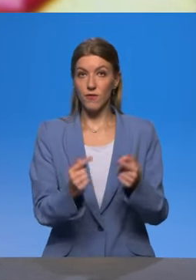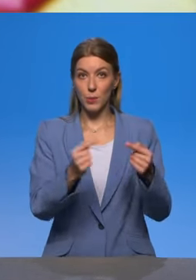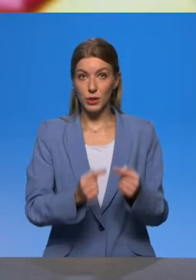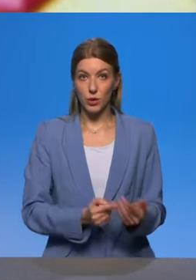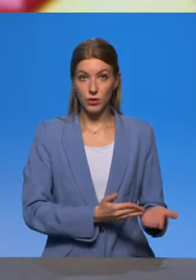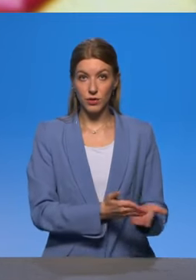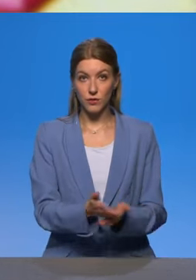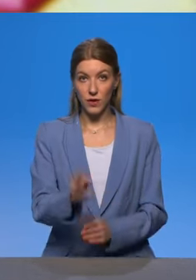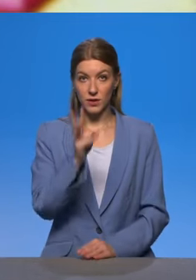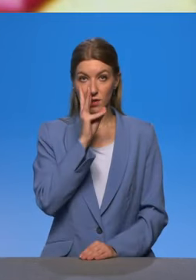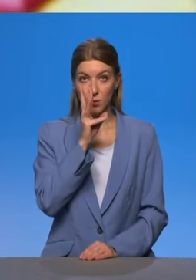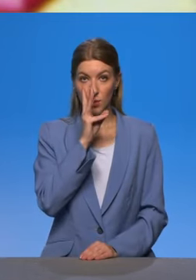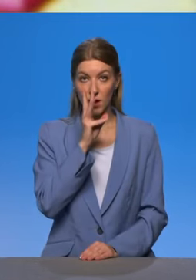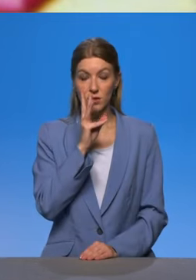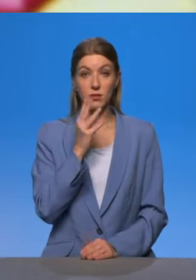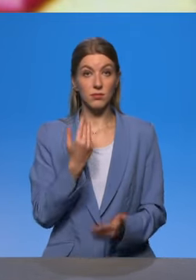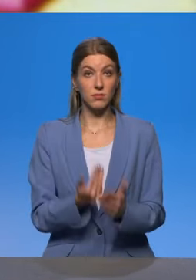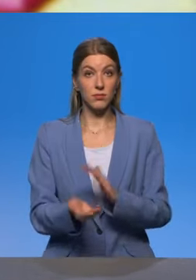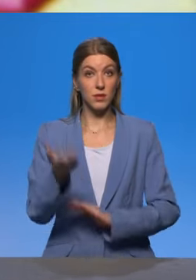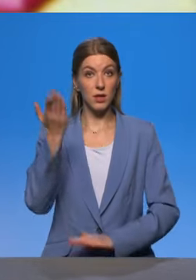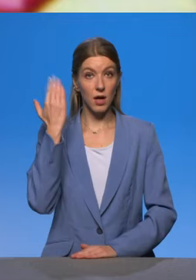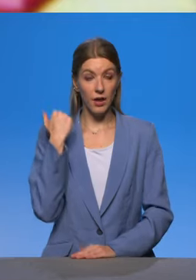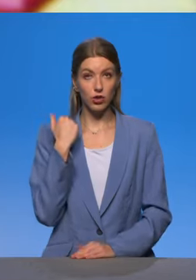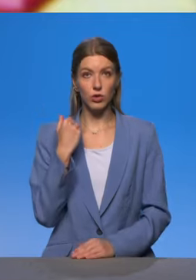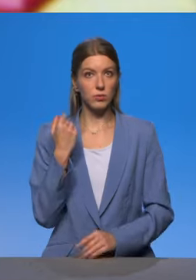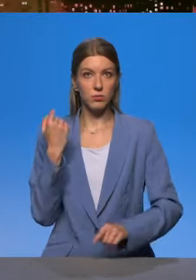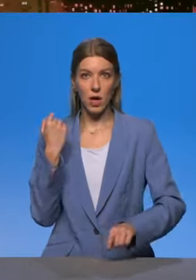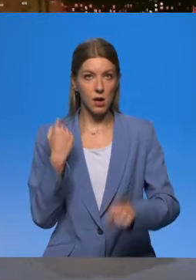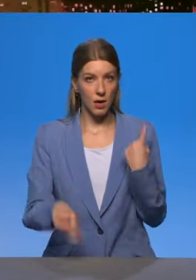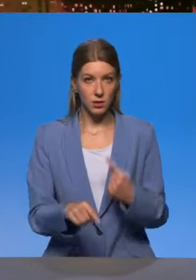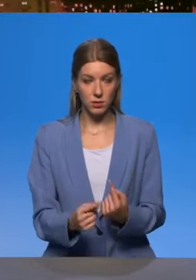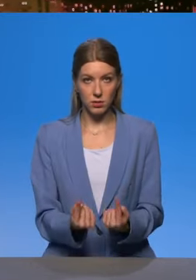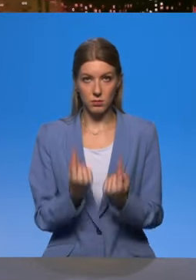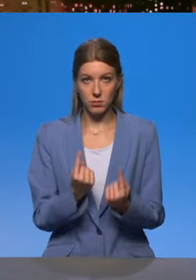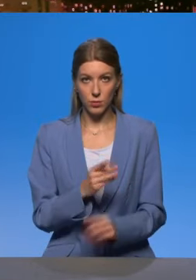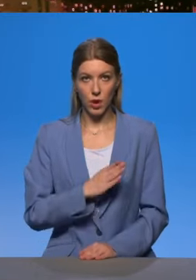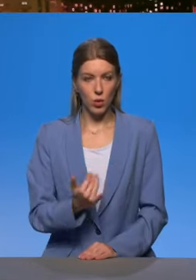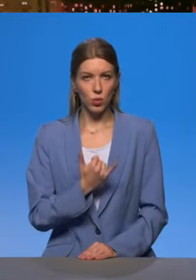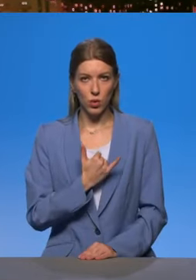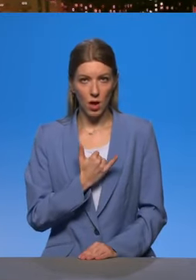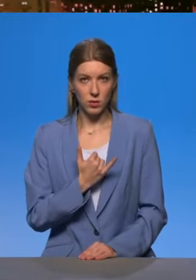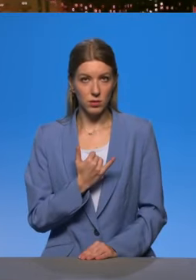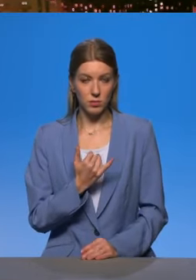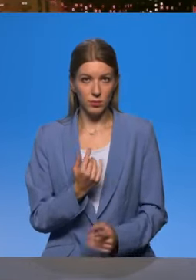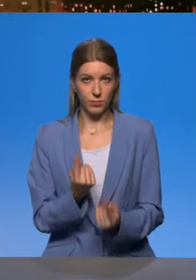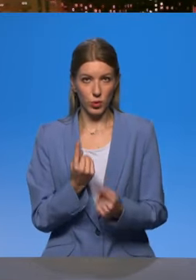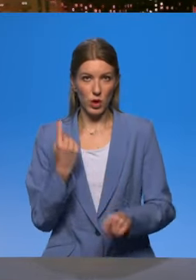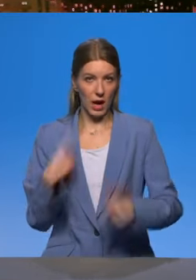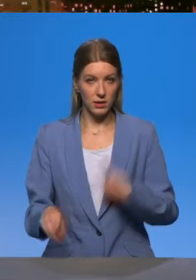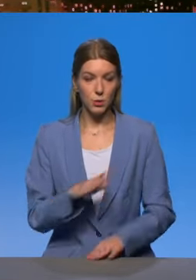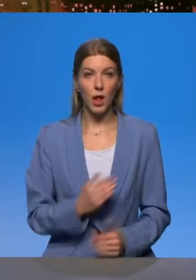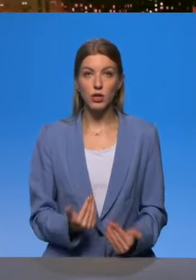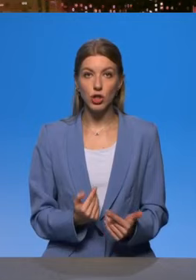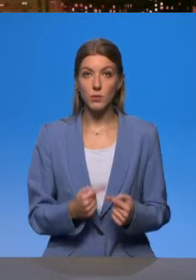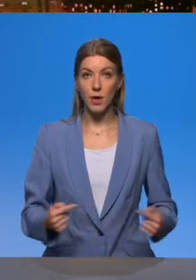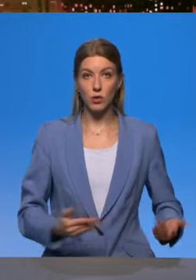и раньше это было сильная, наоборот, отрицательная разница, у нас был, ну, сильный перекос, то сейчас по ряду специальностей у